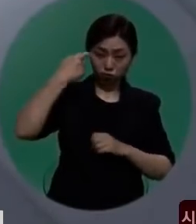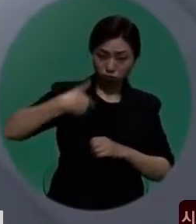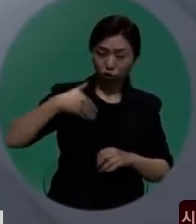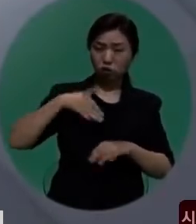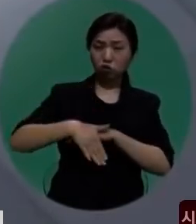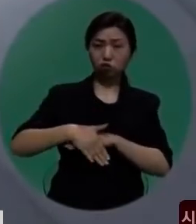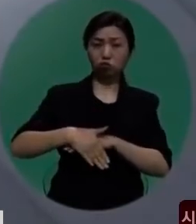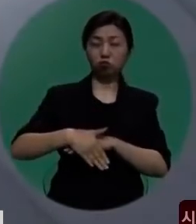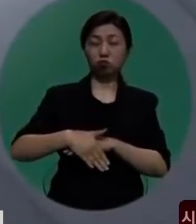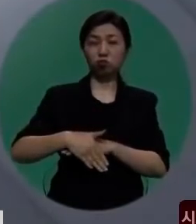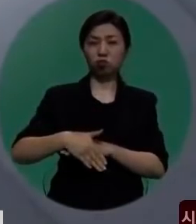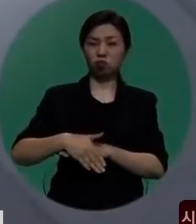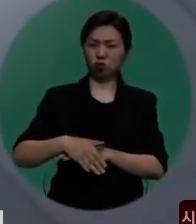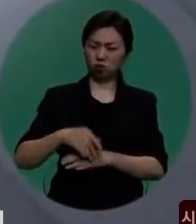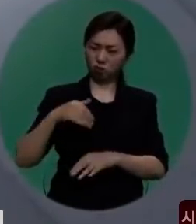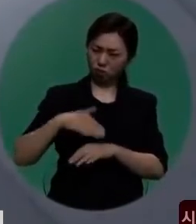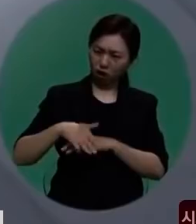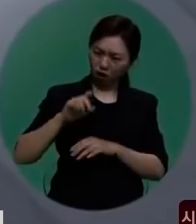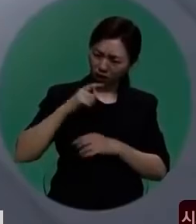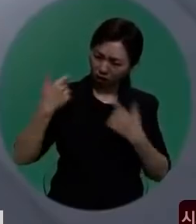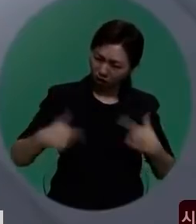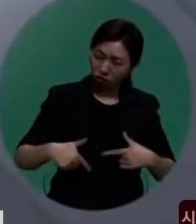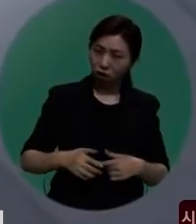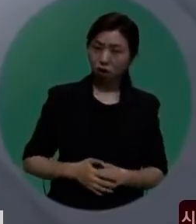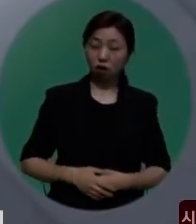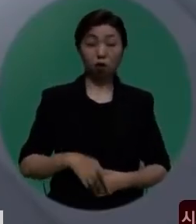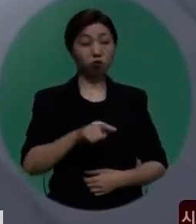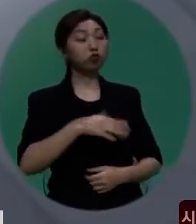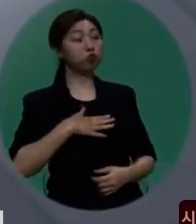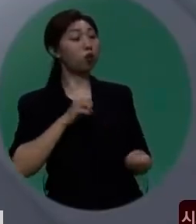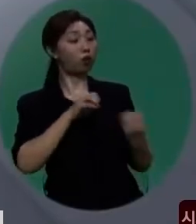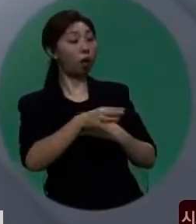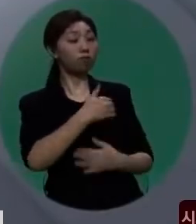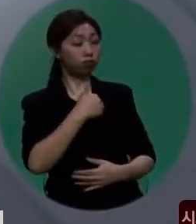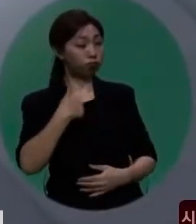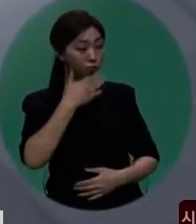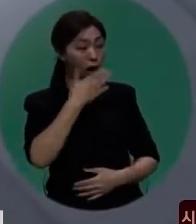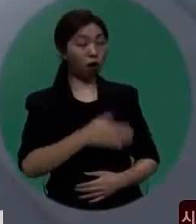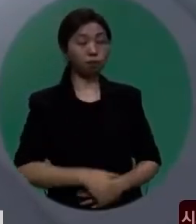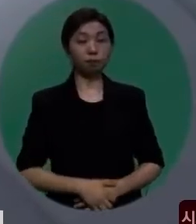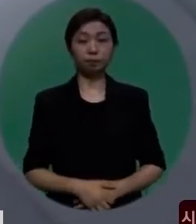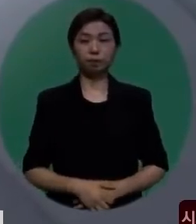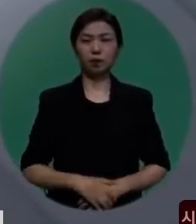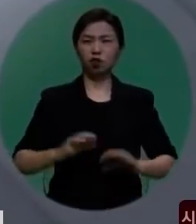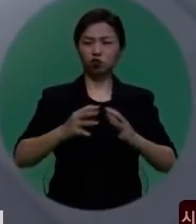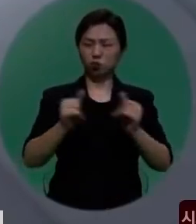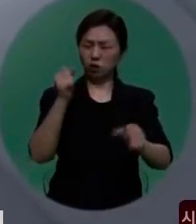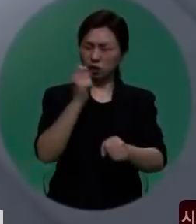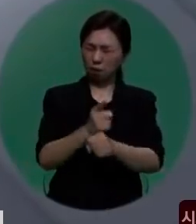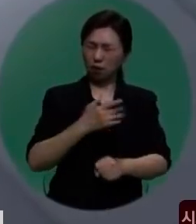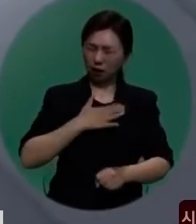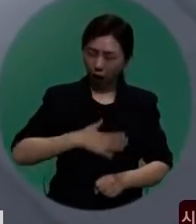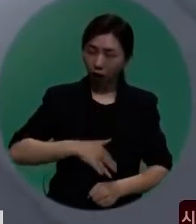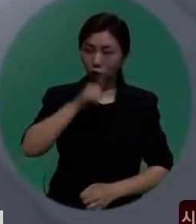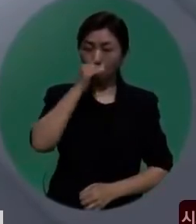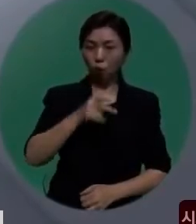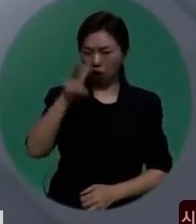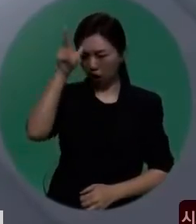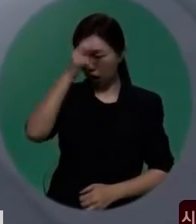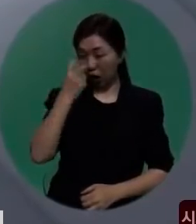넘어가셔도 아버지 오 좀 이 국민들이 다 알고 또 검찰에서 작건 덮어